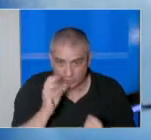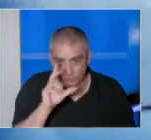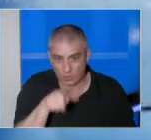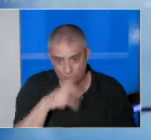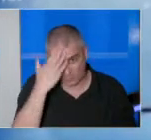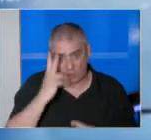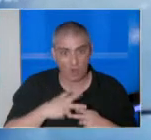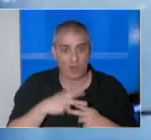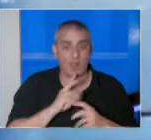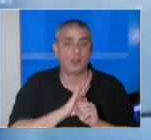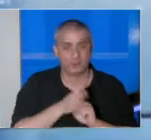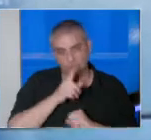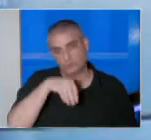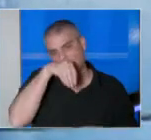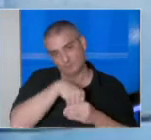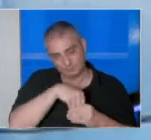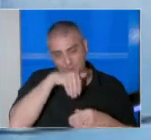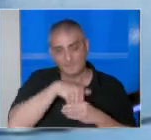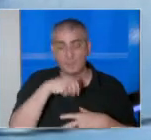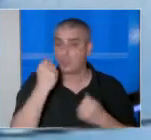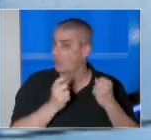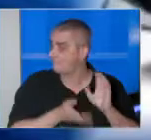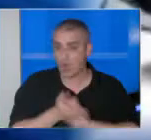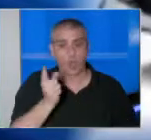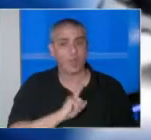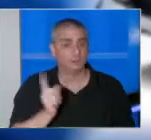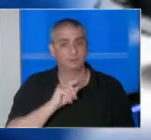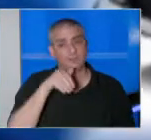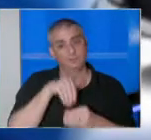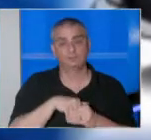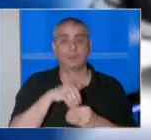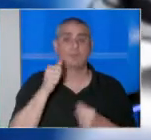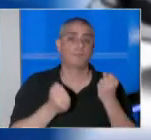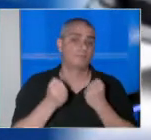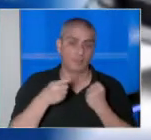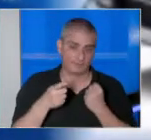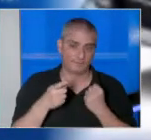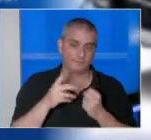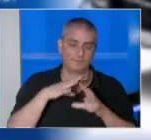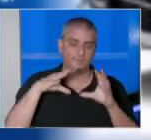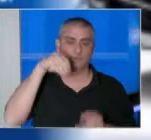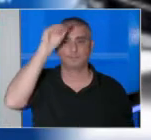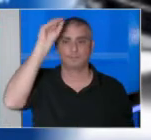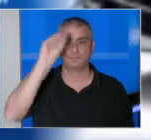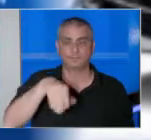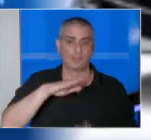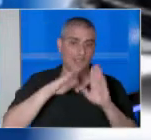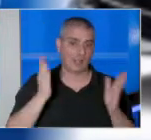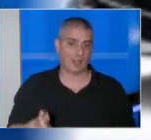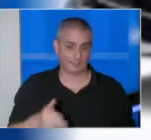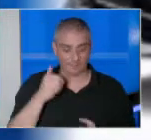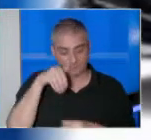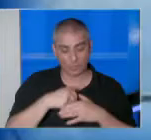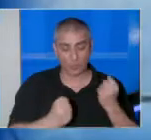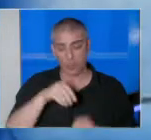אותו חולה קורונה, הוא מצביע מתוך הרכב, הוא לא יוצא החוצה, הוא מצביע מתוך הרכב, משלשל את המעטפה לתוך הקלפי